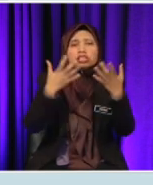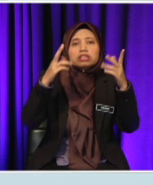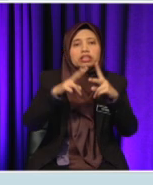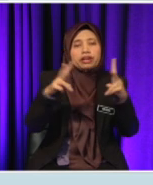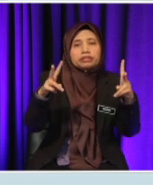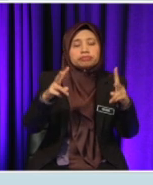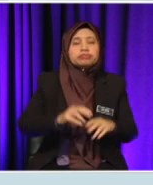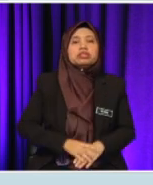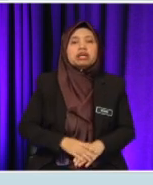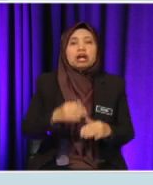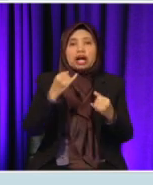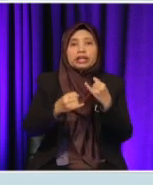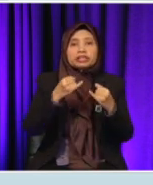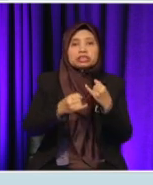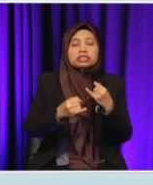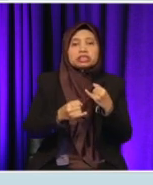adalah